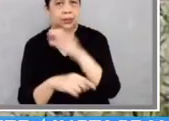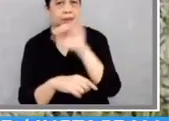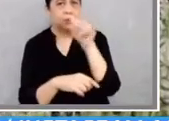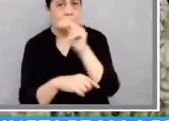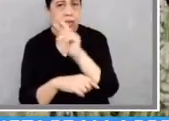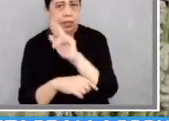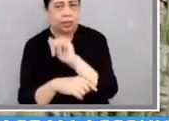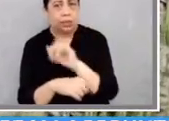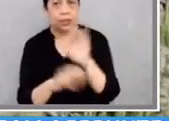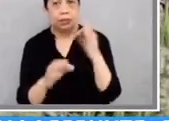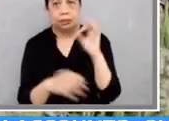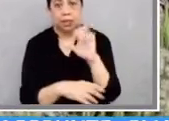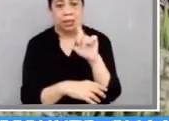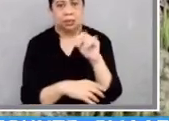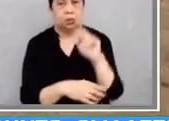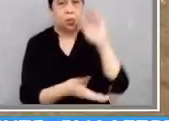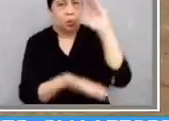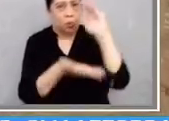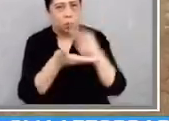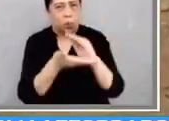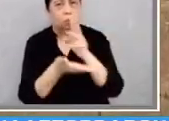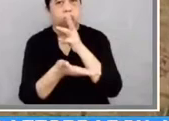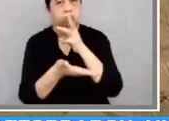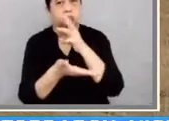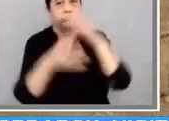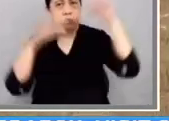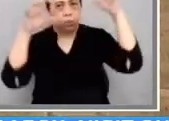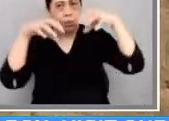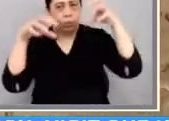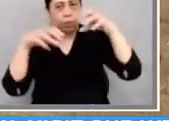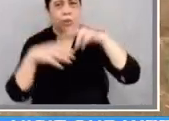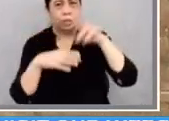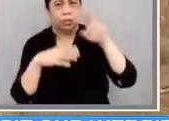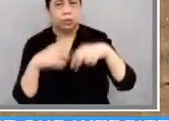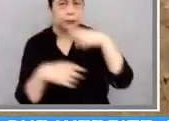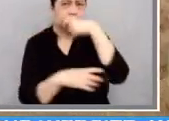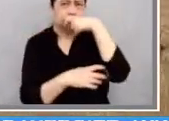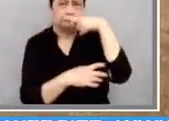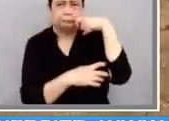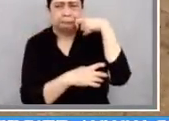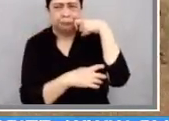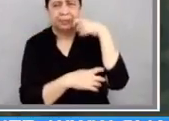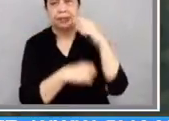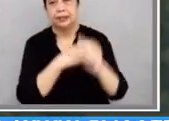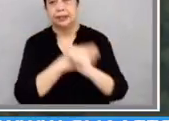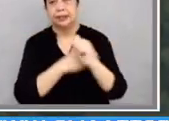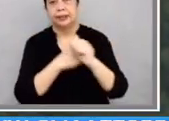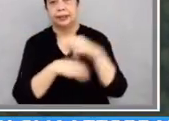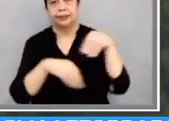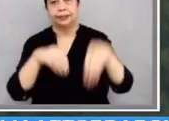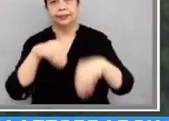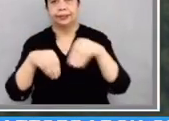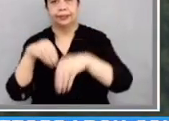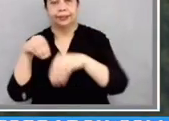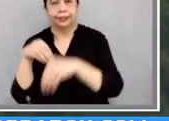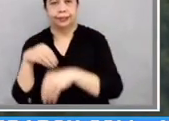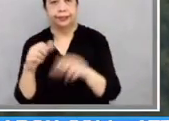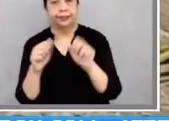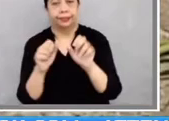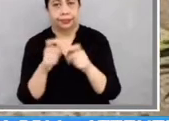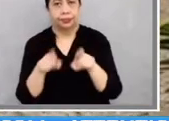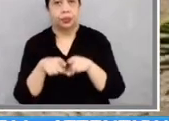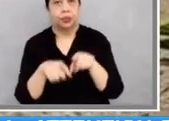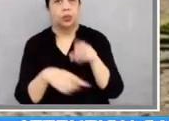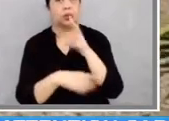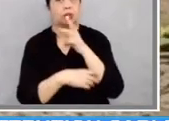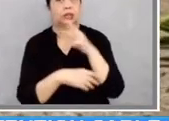mababa sa karaniwang dami ng buhos ng ulan na nagre-resulta sa tagtuyo na malaking banta sa agrikultura. Gayun din sa supply ng tubig sa mga dam.